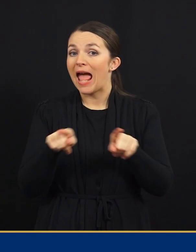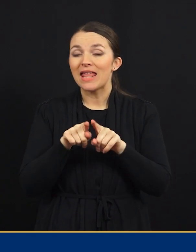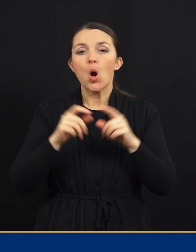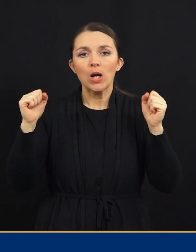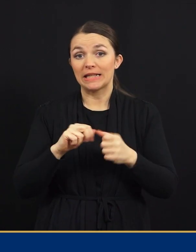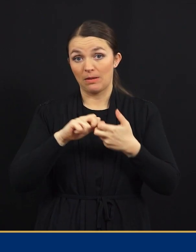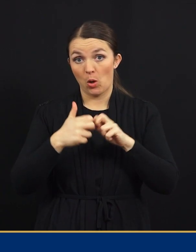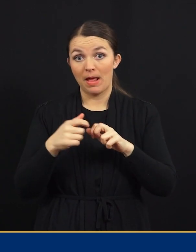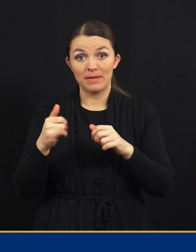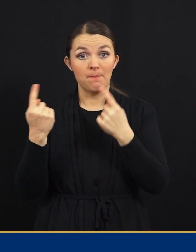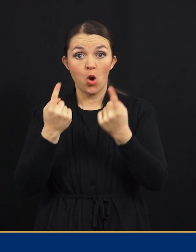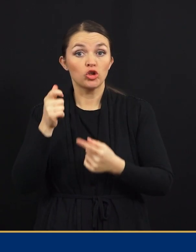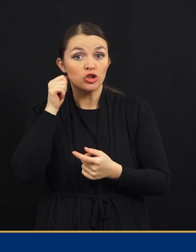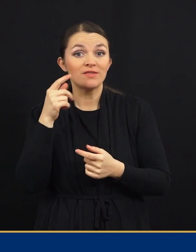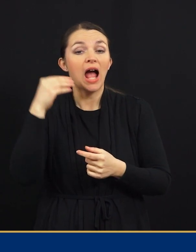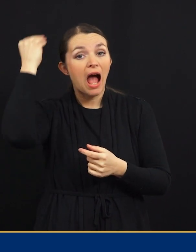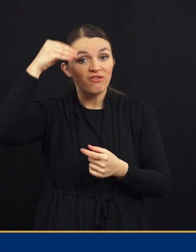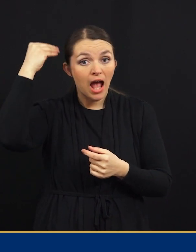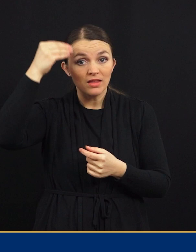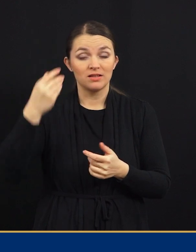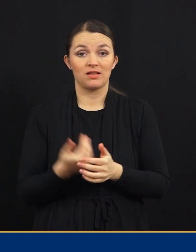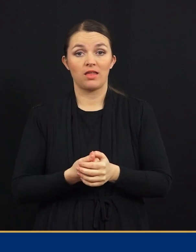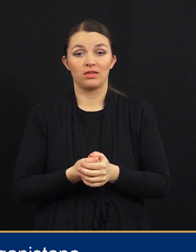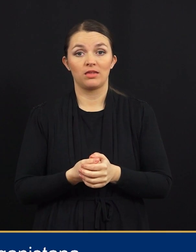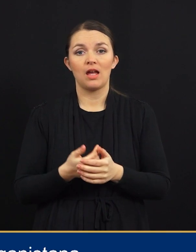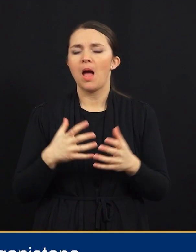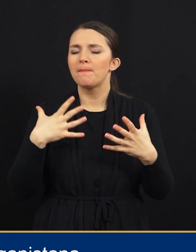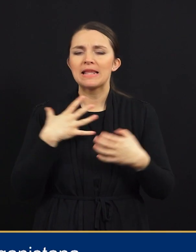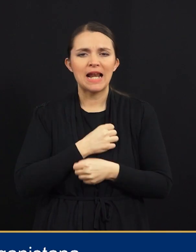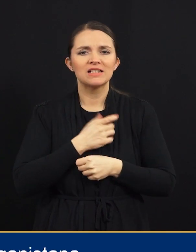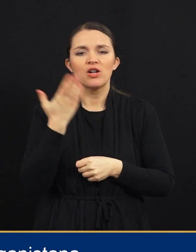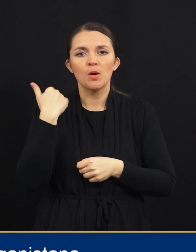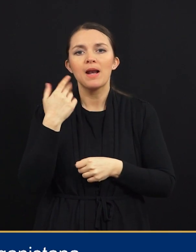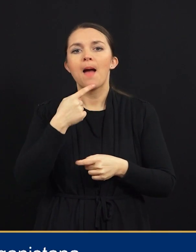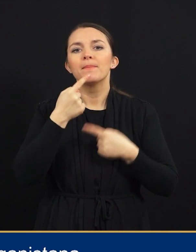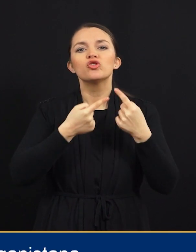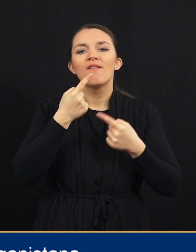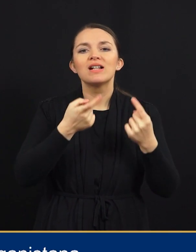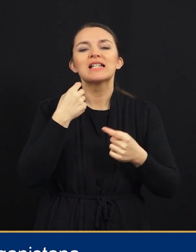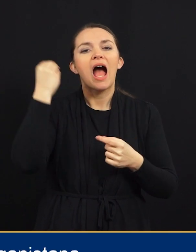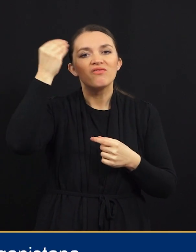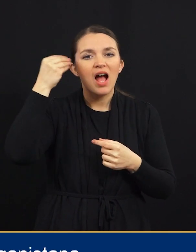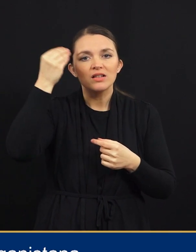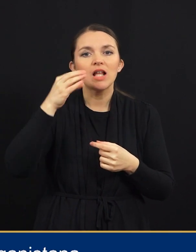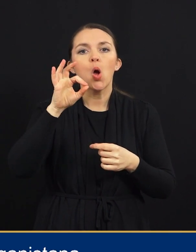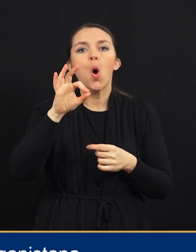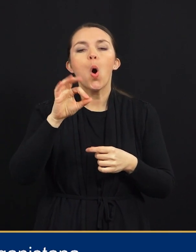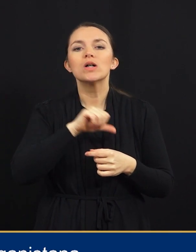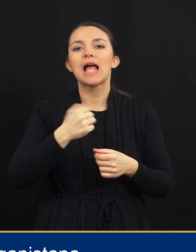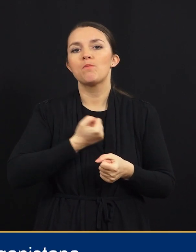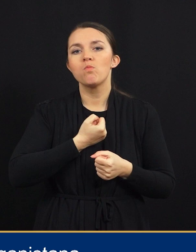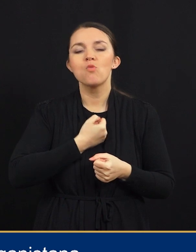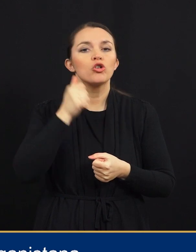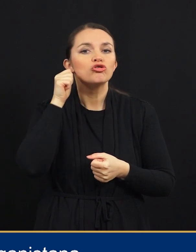Enako resen problem je položaj žensk v Afganistanu. Pretresljiva so bila pričevanja iz Afganistana o